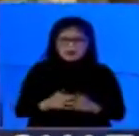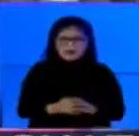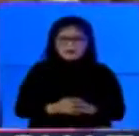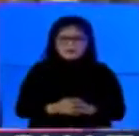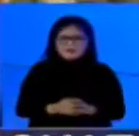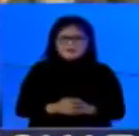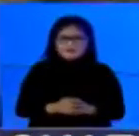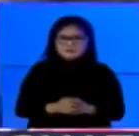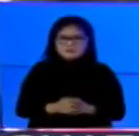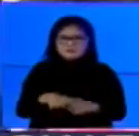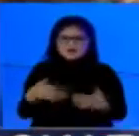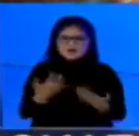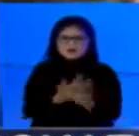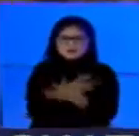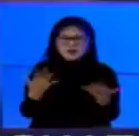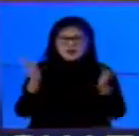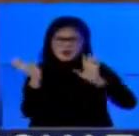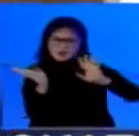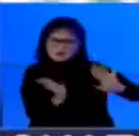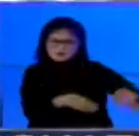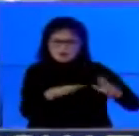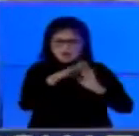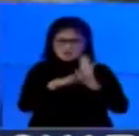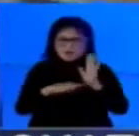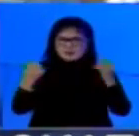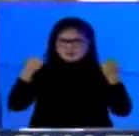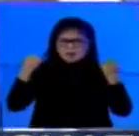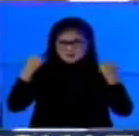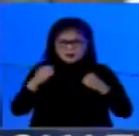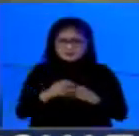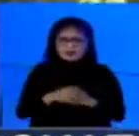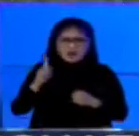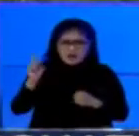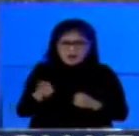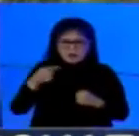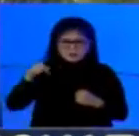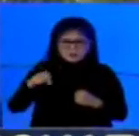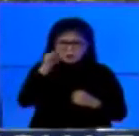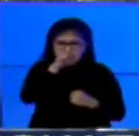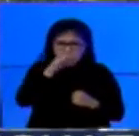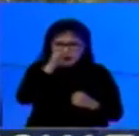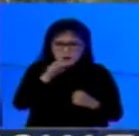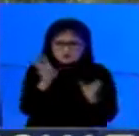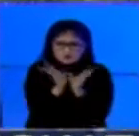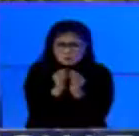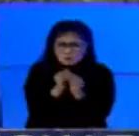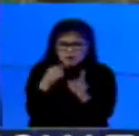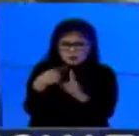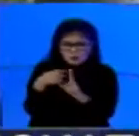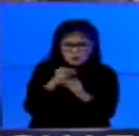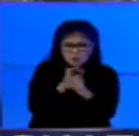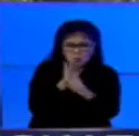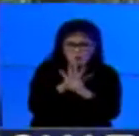Sikap lalai dan abai warga terhadap protokol kesehatan ketat yang berlaku tentu perlu menjadi perhatian. Terlebih jumlah kasus positif COVID-19 di